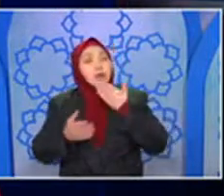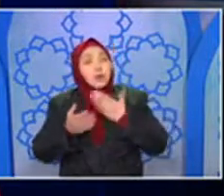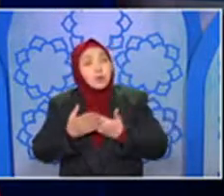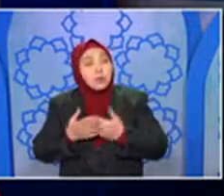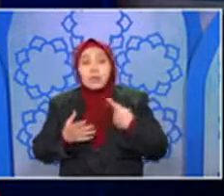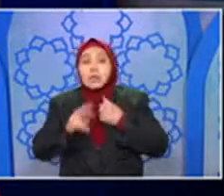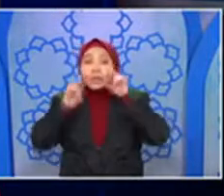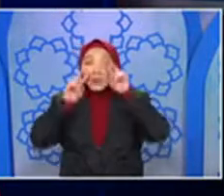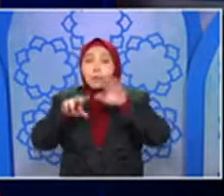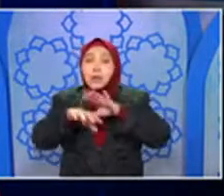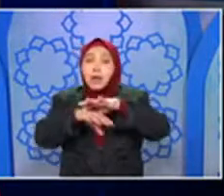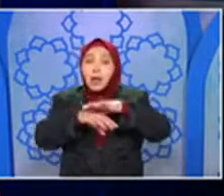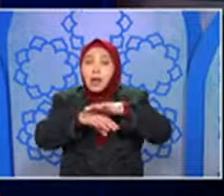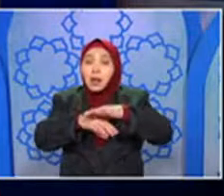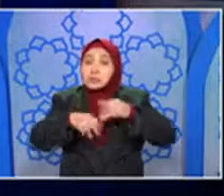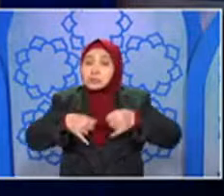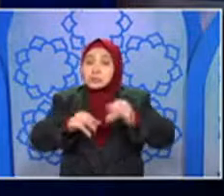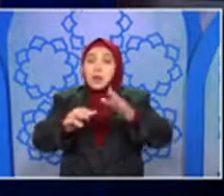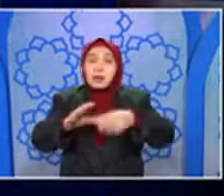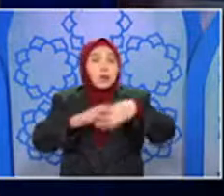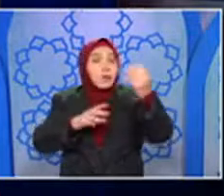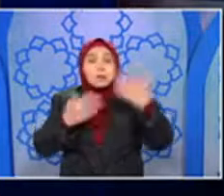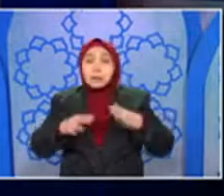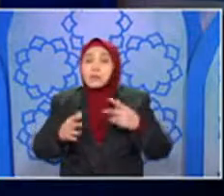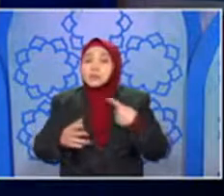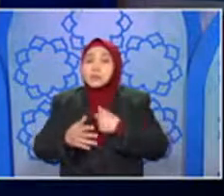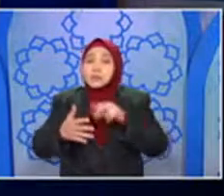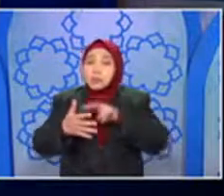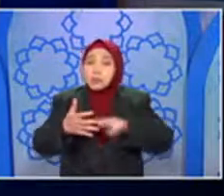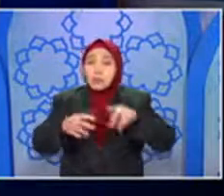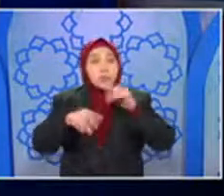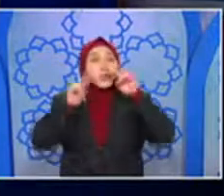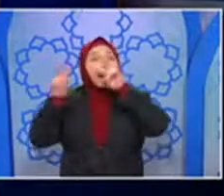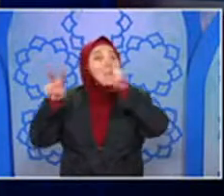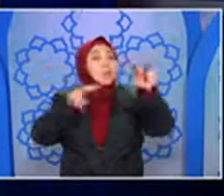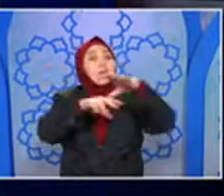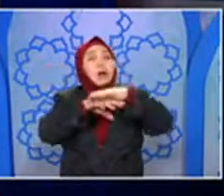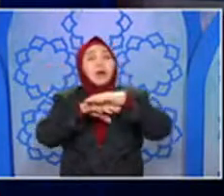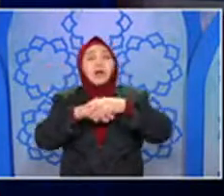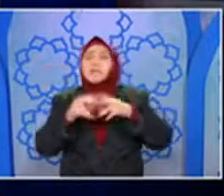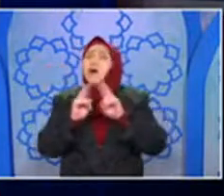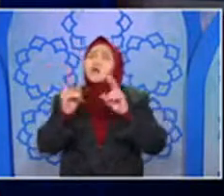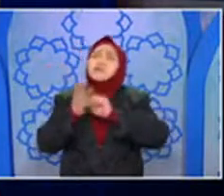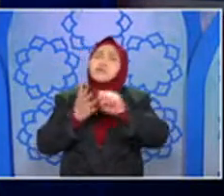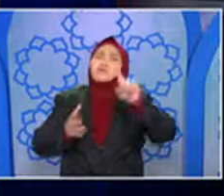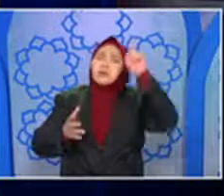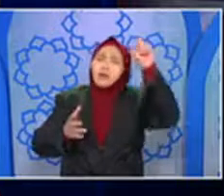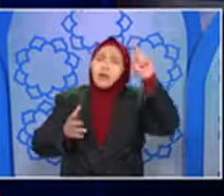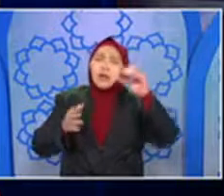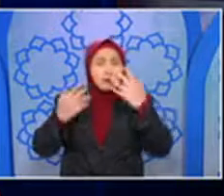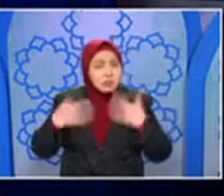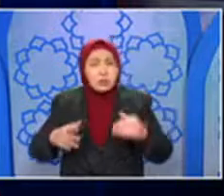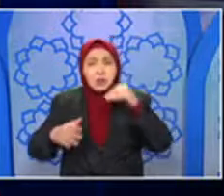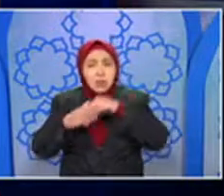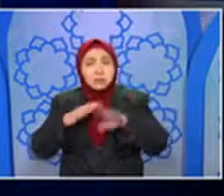kita lihat kepada alam jagat raya di luar, selepas kita baca Quran, kita tengok pada alam, kita cakap subhanallah. Apabila kita masuk